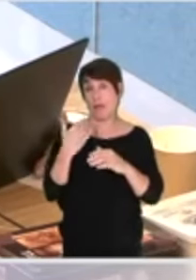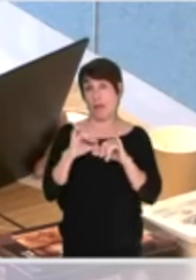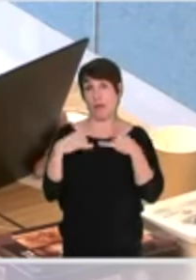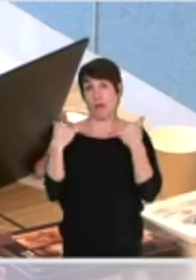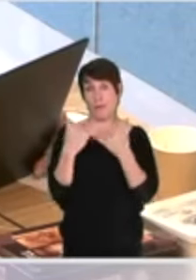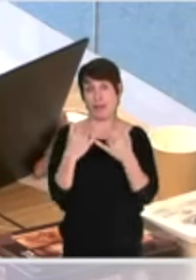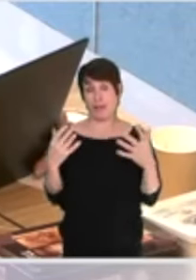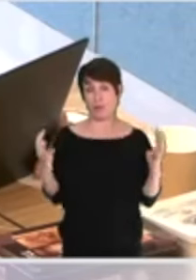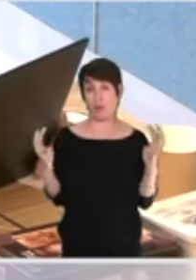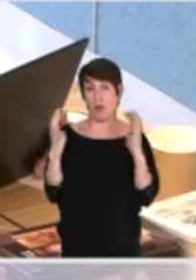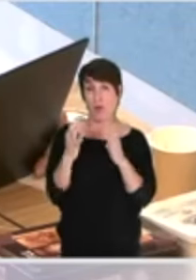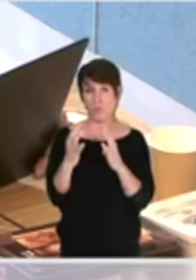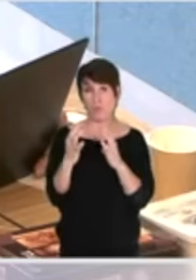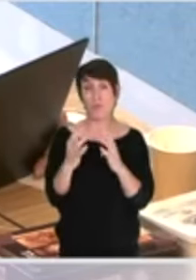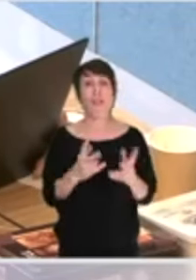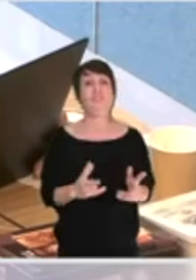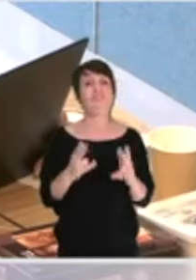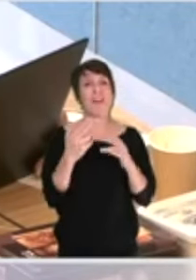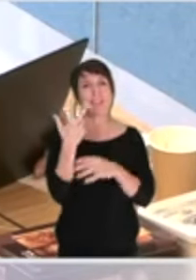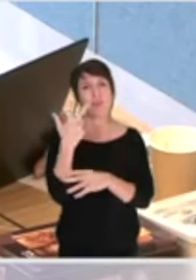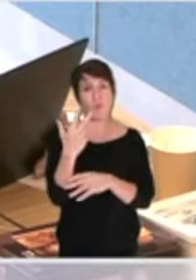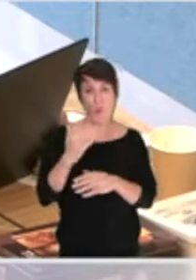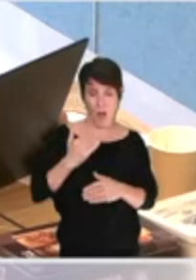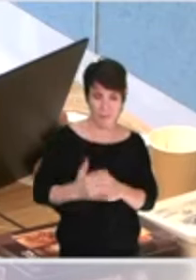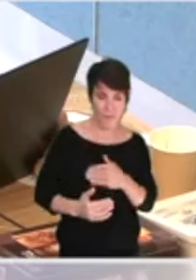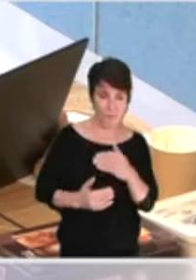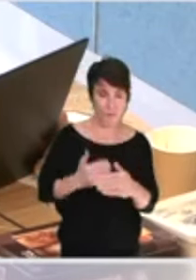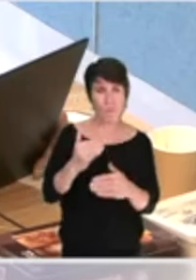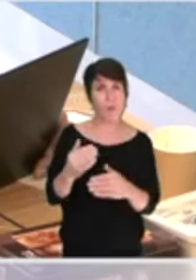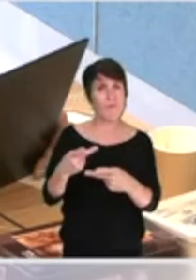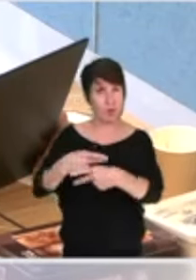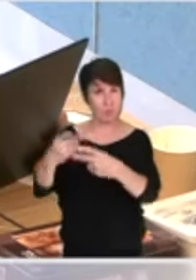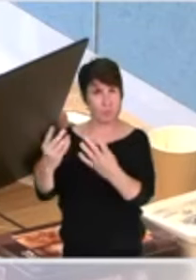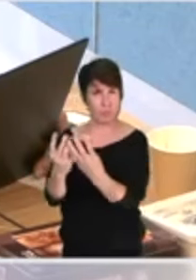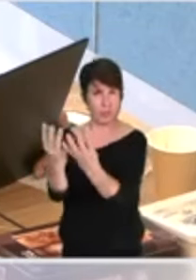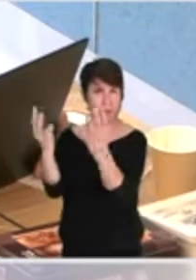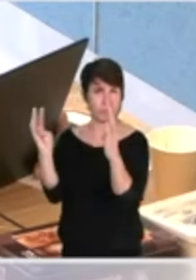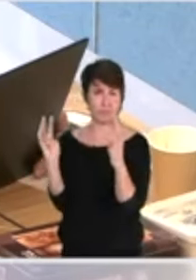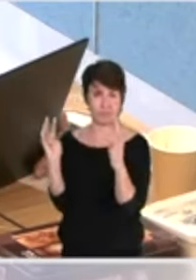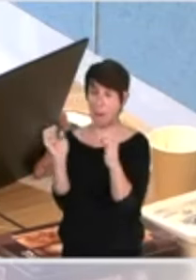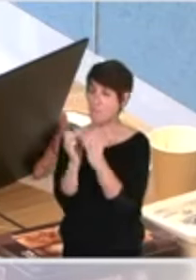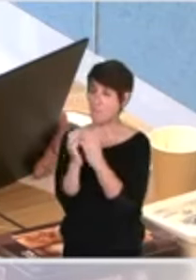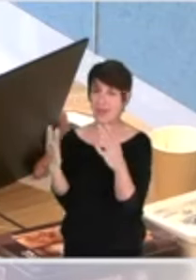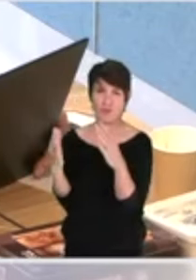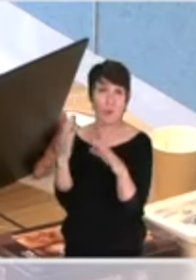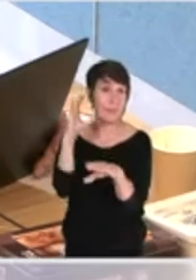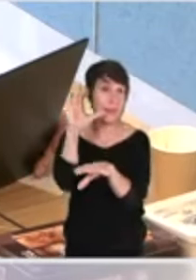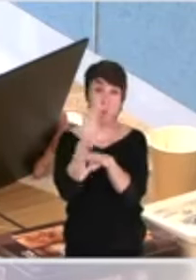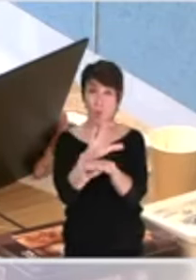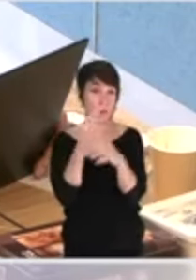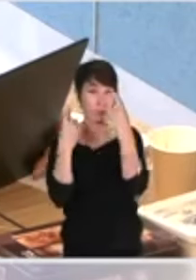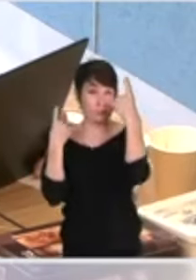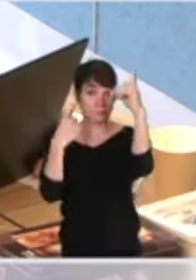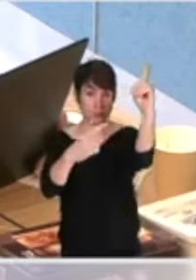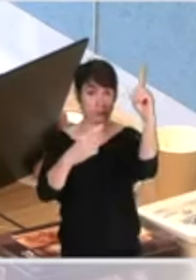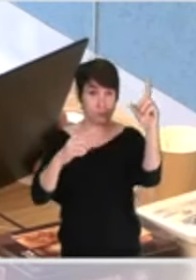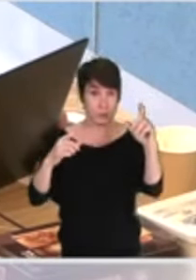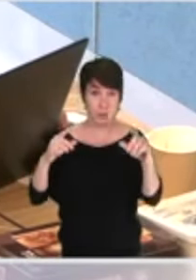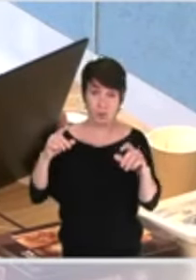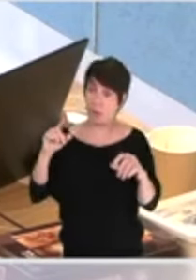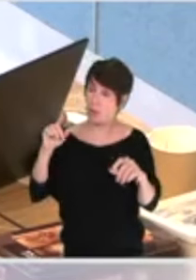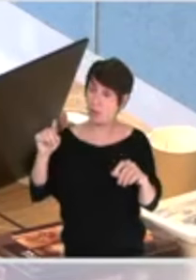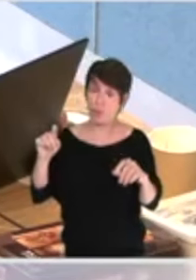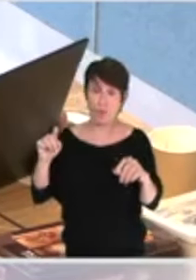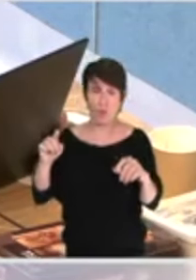concertation réunissait un public nombreux, très majoritairement hostile à ce projet, pour lequel ils refusaient qu'on puisse encore parler